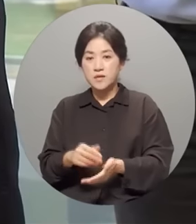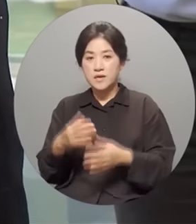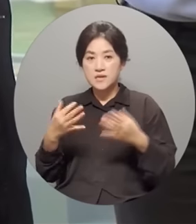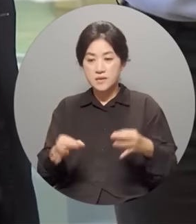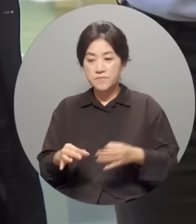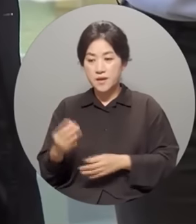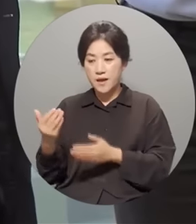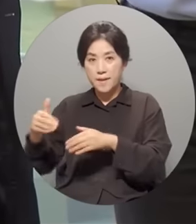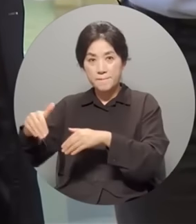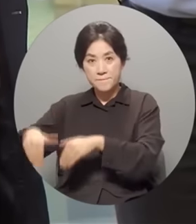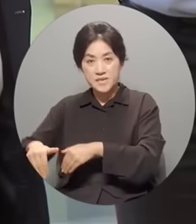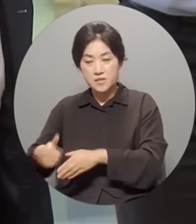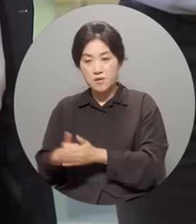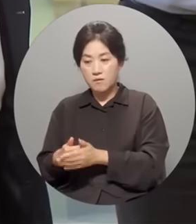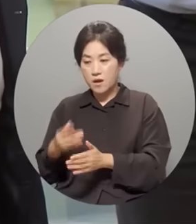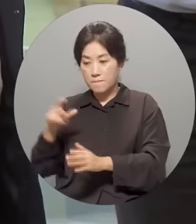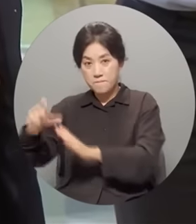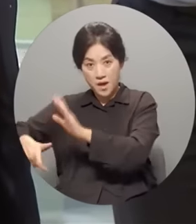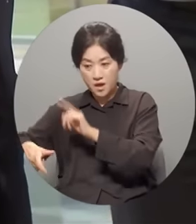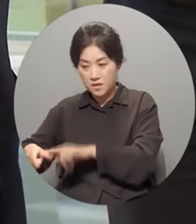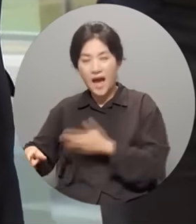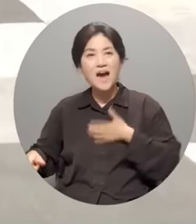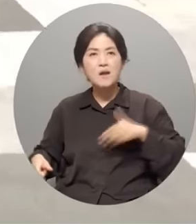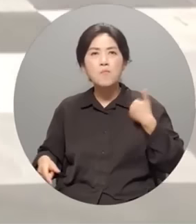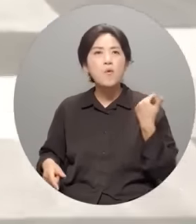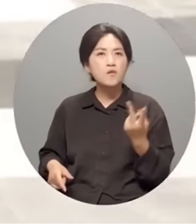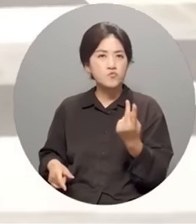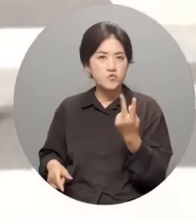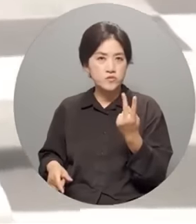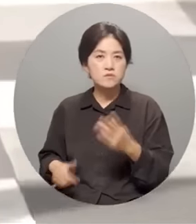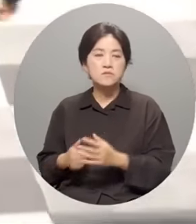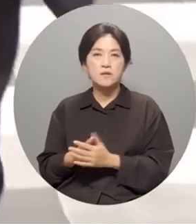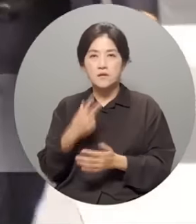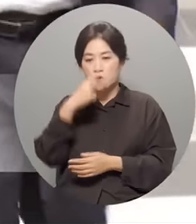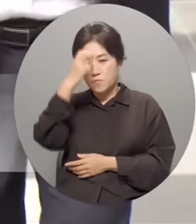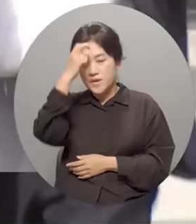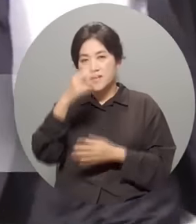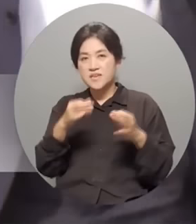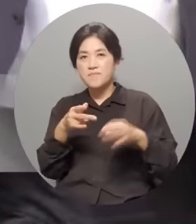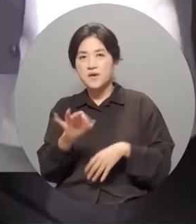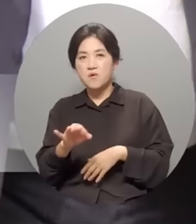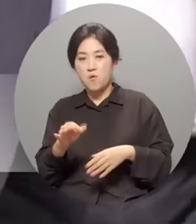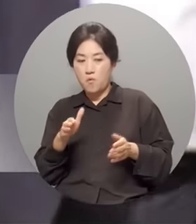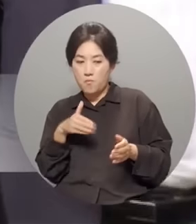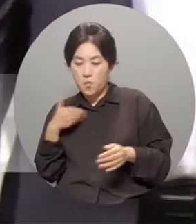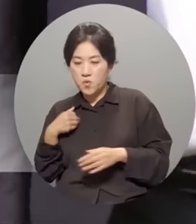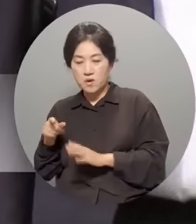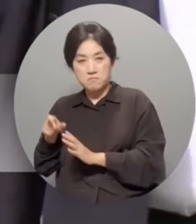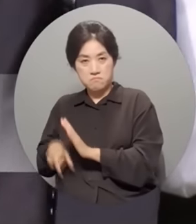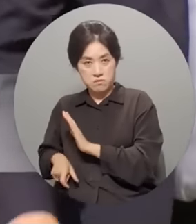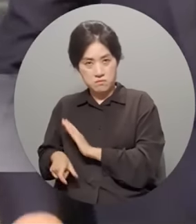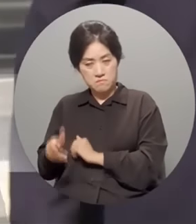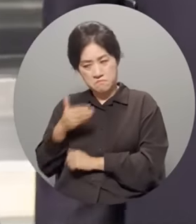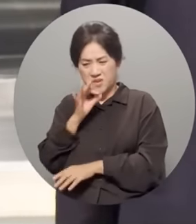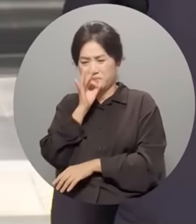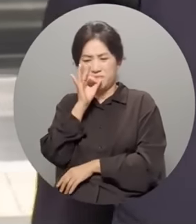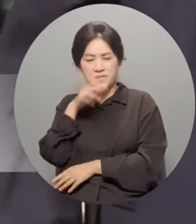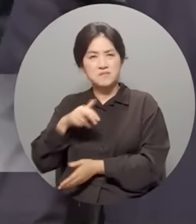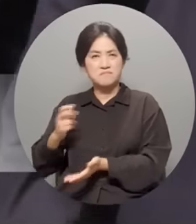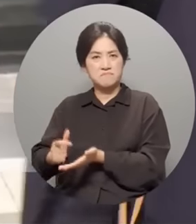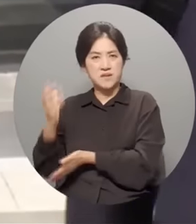쟁점은 김 씨가 수행비서 배 씨의 밥값 결제 사실을 알았냐입니다. 검찰은 김혜경 씨 모르게 배 씨가 결재했을 수는 없다고